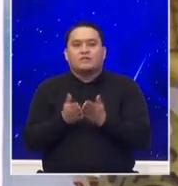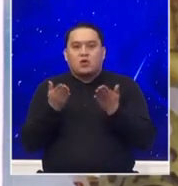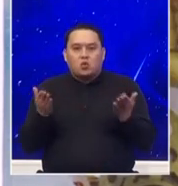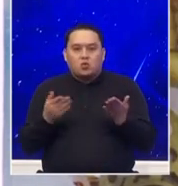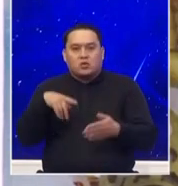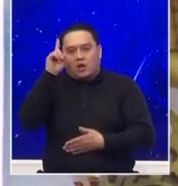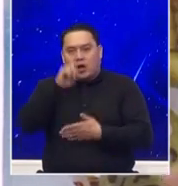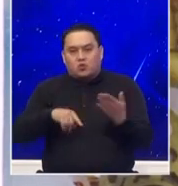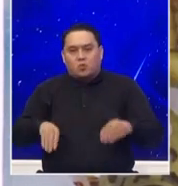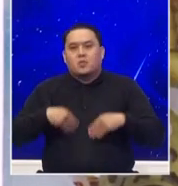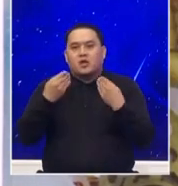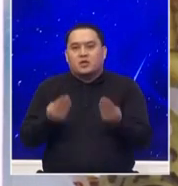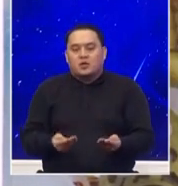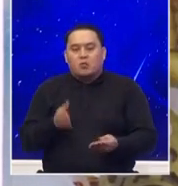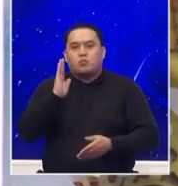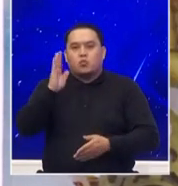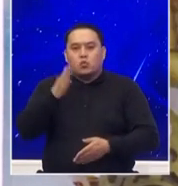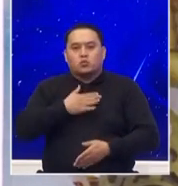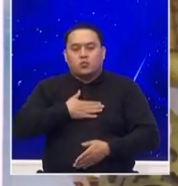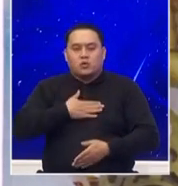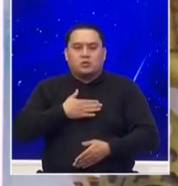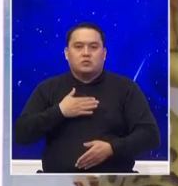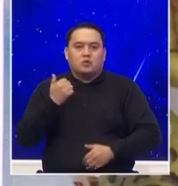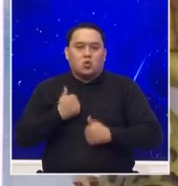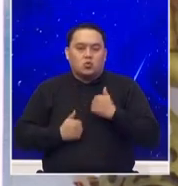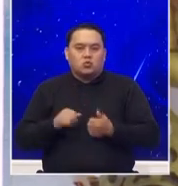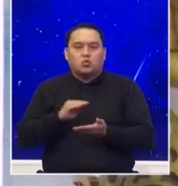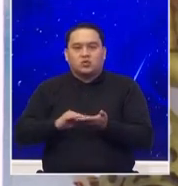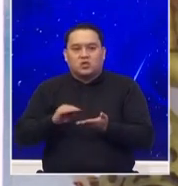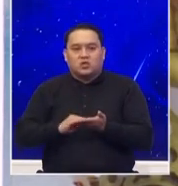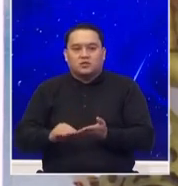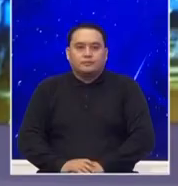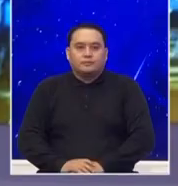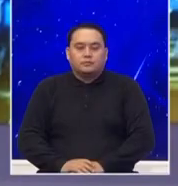Надеюсь, все переданные произведения в будущем станут достоянием учащихся.